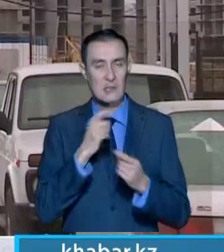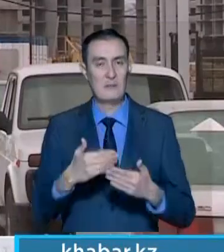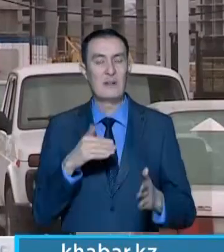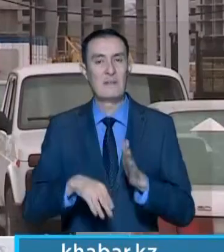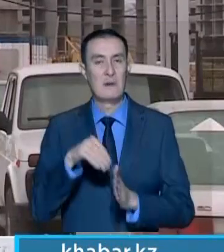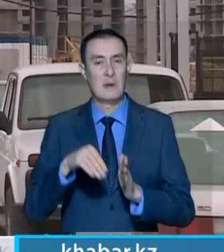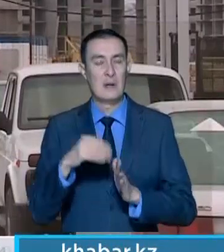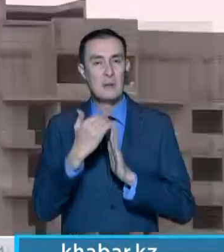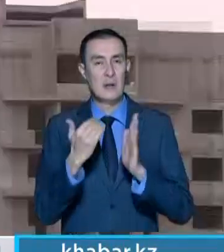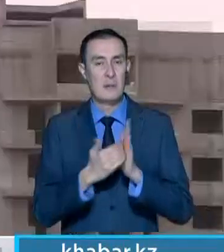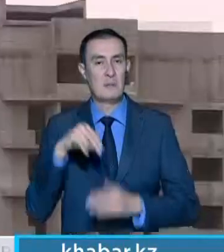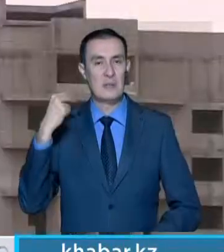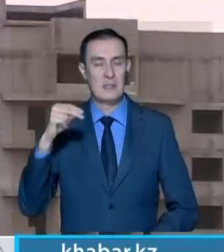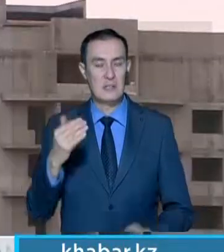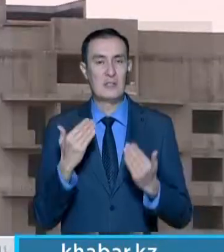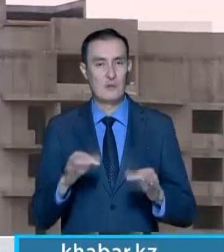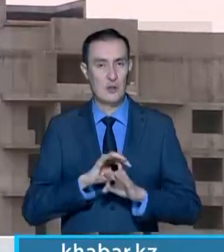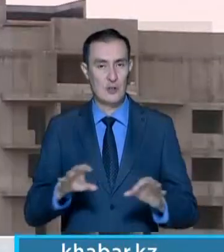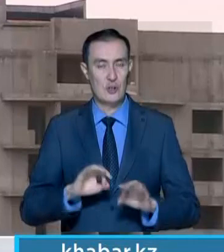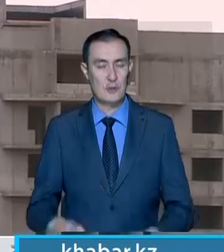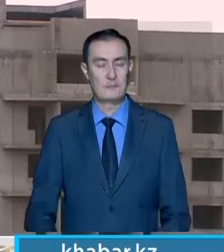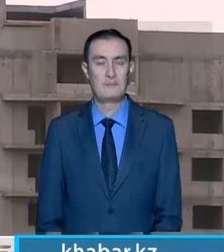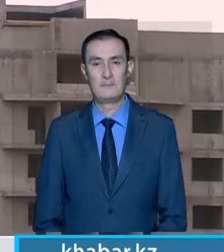предвыборной программе президента, расскажем через пару минут.